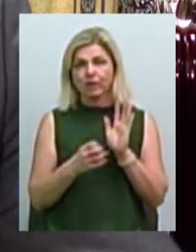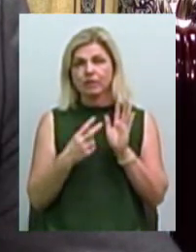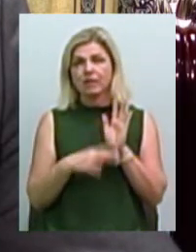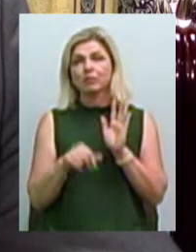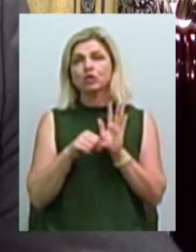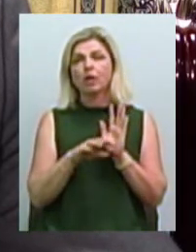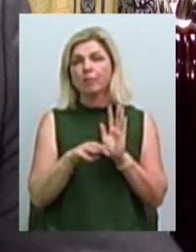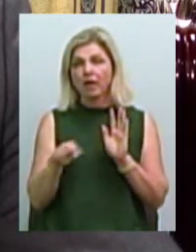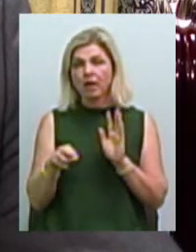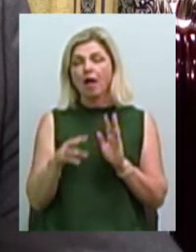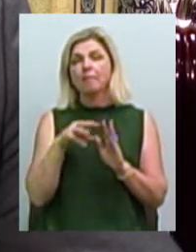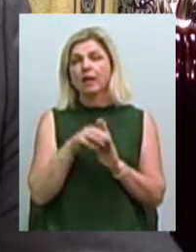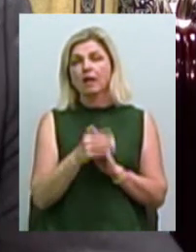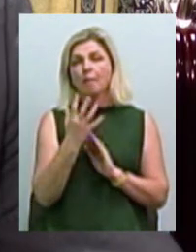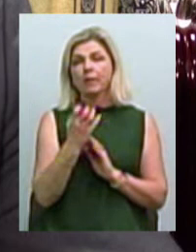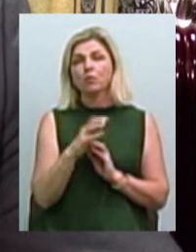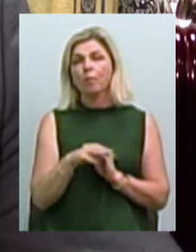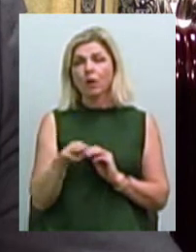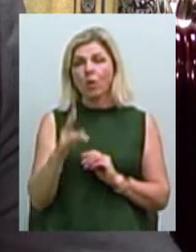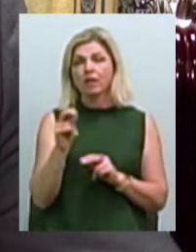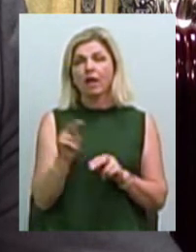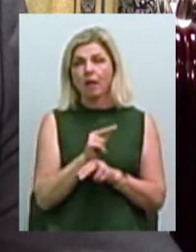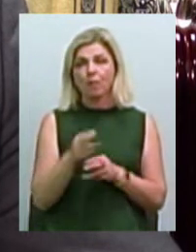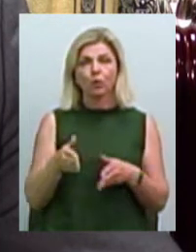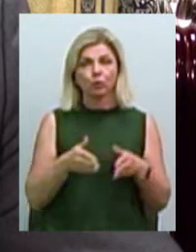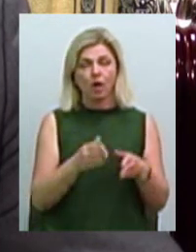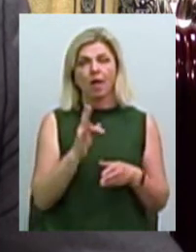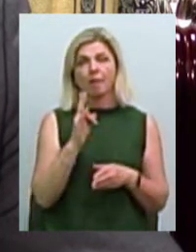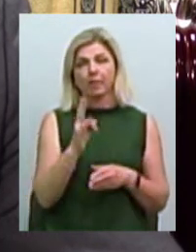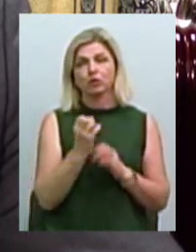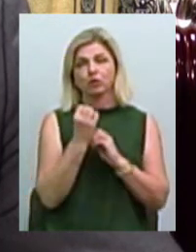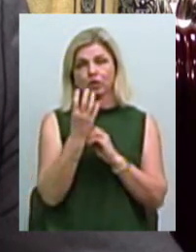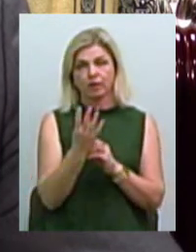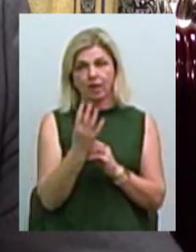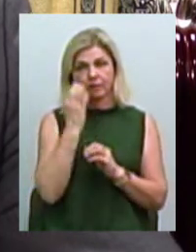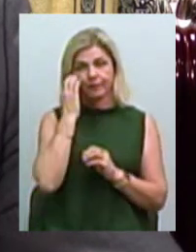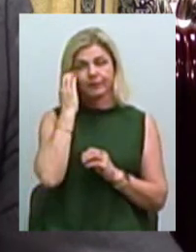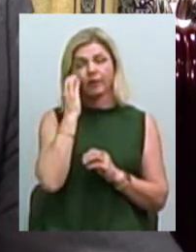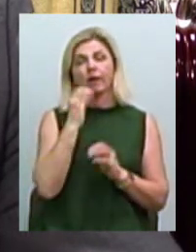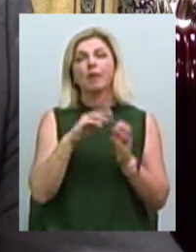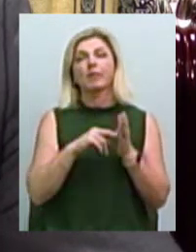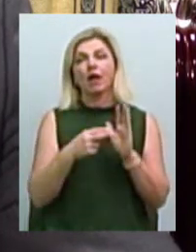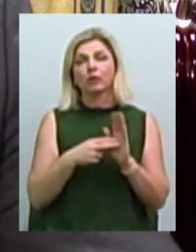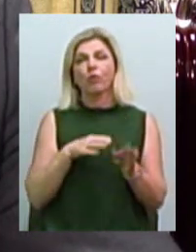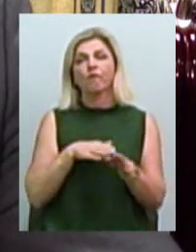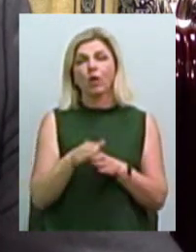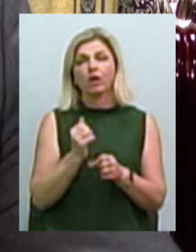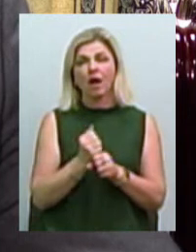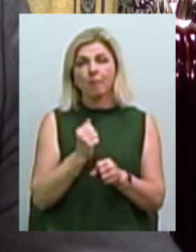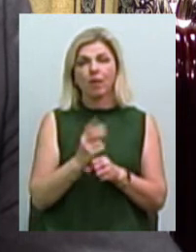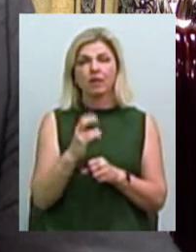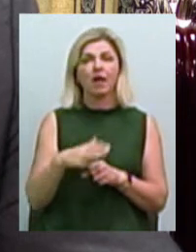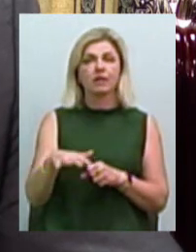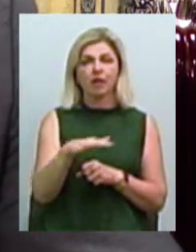мільйонів. Передбачені вони 500 мільйонів на ремонт дороги Н-14. Планується виконати роботи по території населених